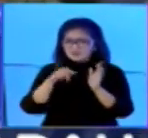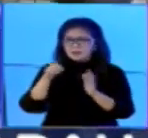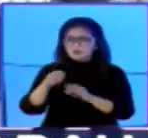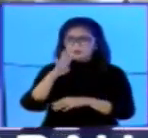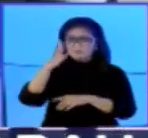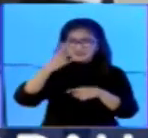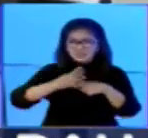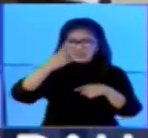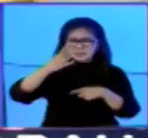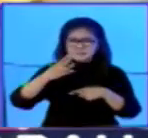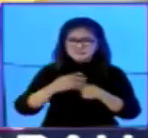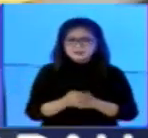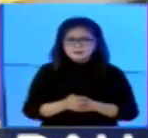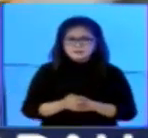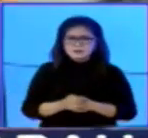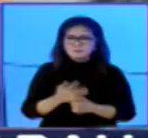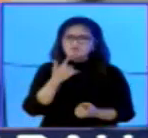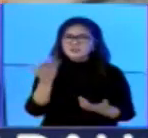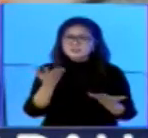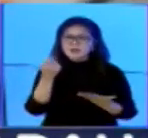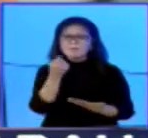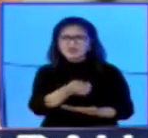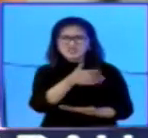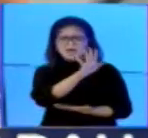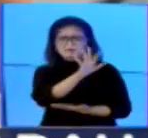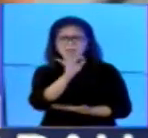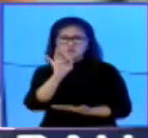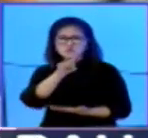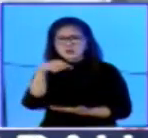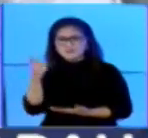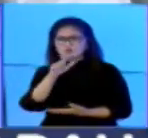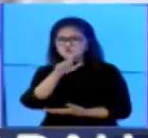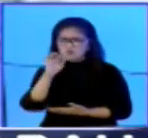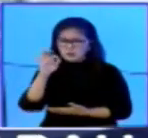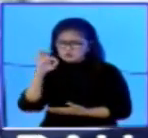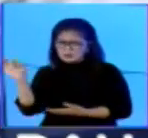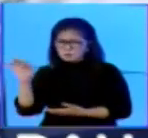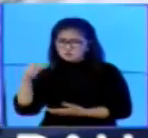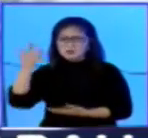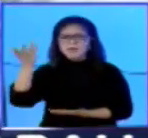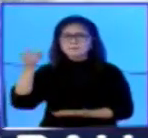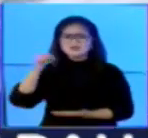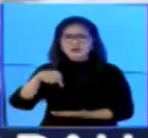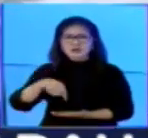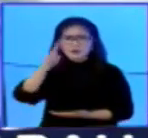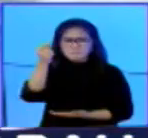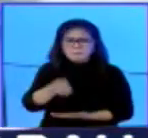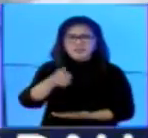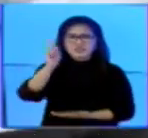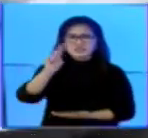lipat. Jika biasanya ia hanya membayar Rp500 hingga Rp700.000, kini tagihan listriknya melonjak